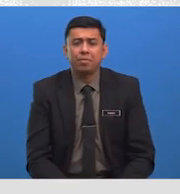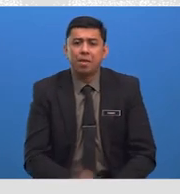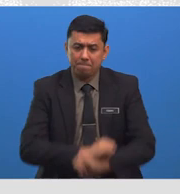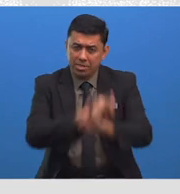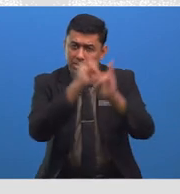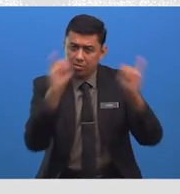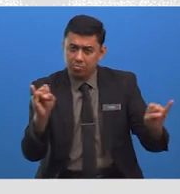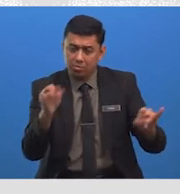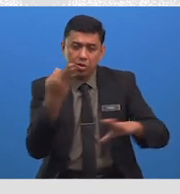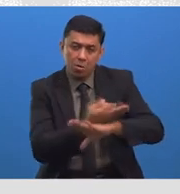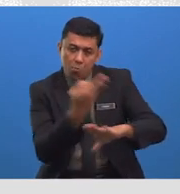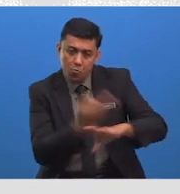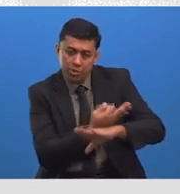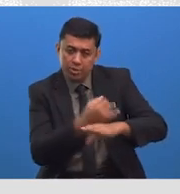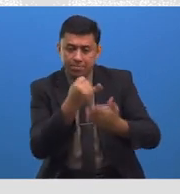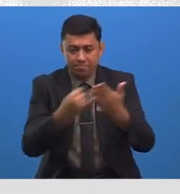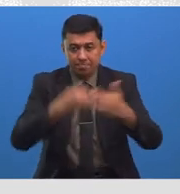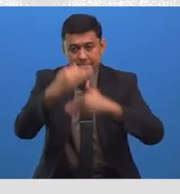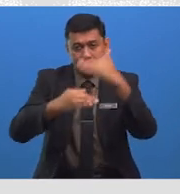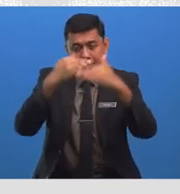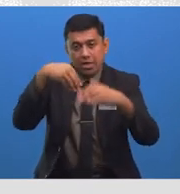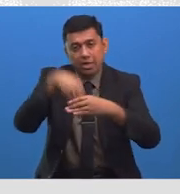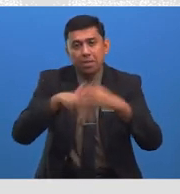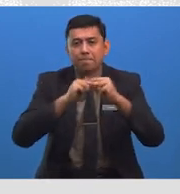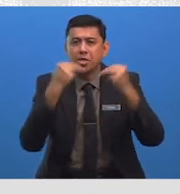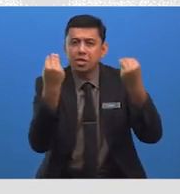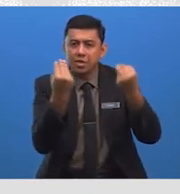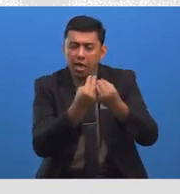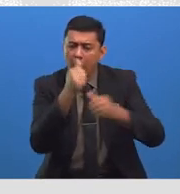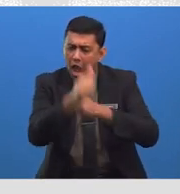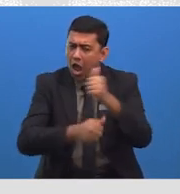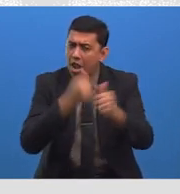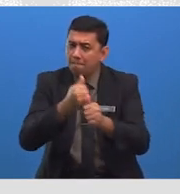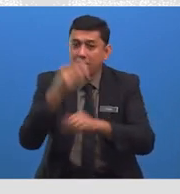menjelaskan fungsi seni bina dalam masyarakat alam Melayu,